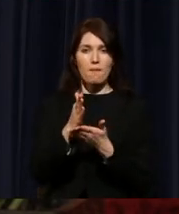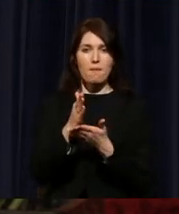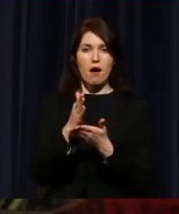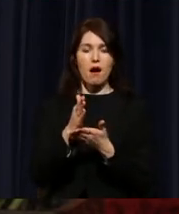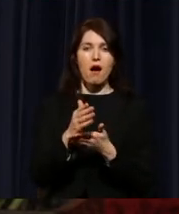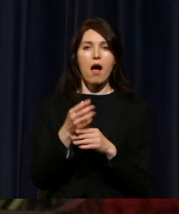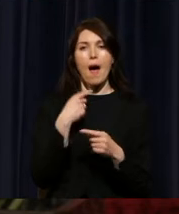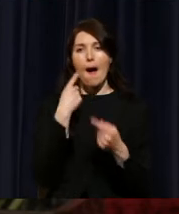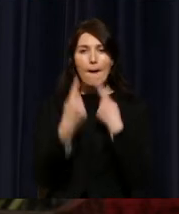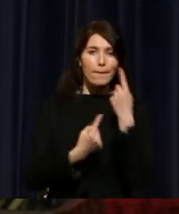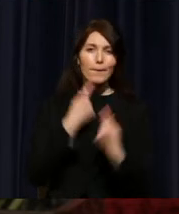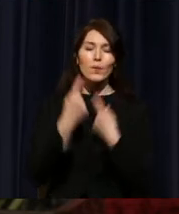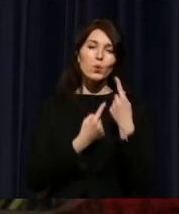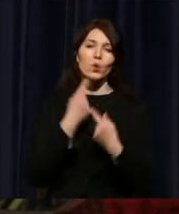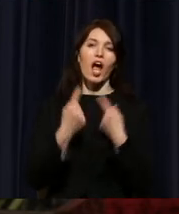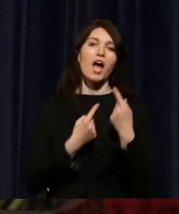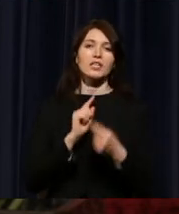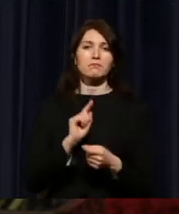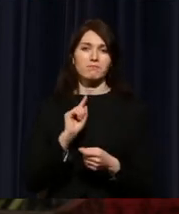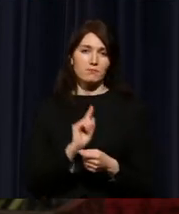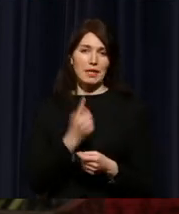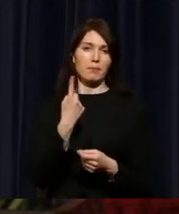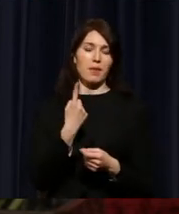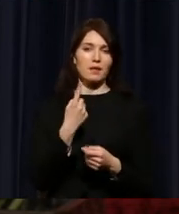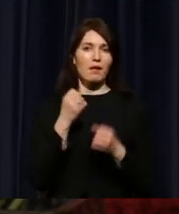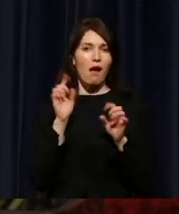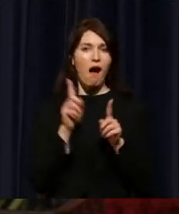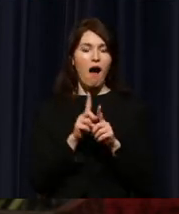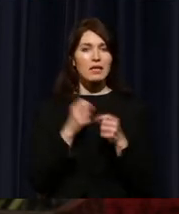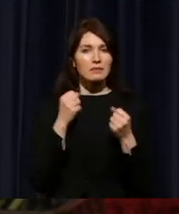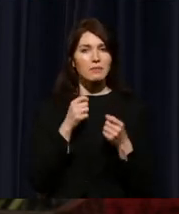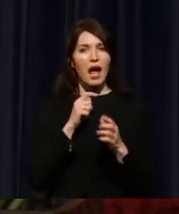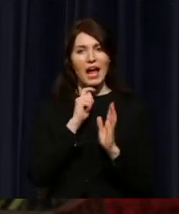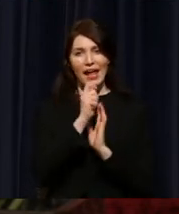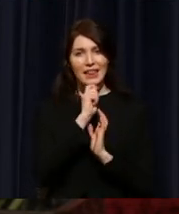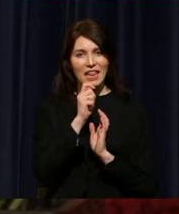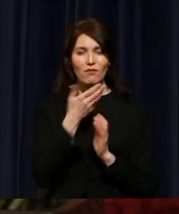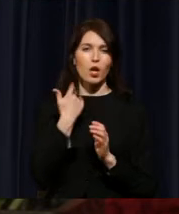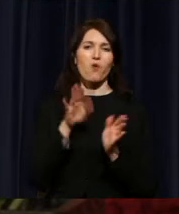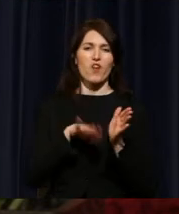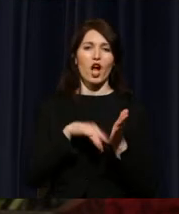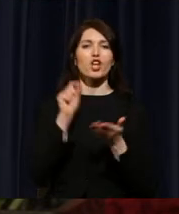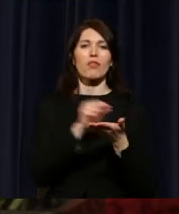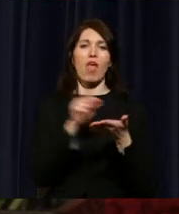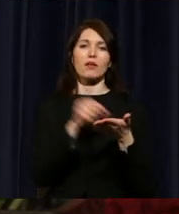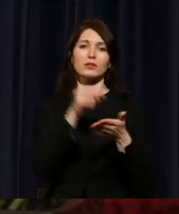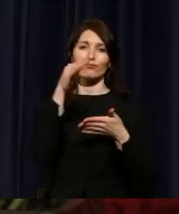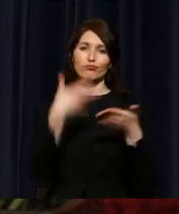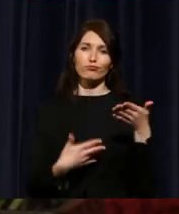nezinu, aprunāties vispirms, tā vienmēr tāda padziļināta arī intervija, ne tikai tāds pliks testiņš, teiksim, tā,